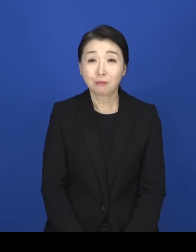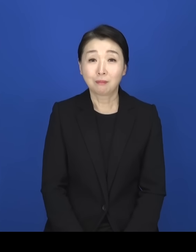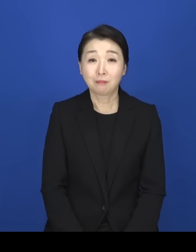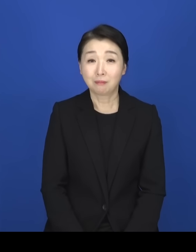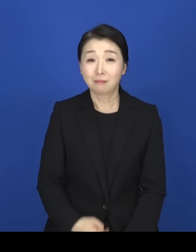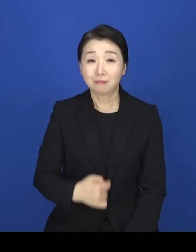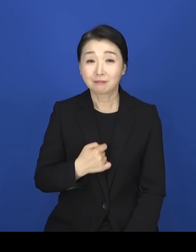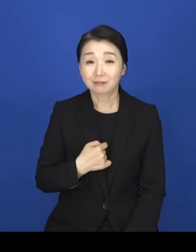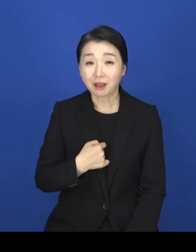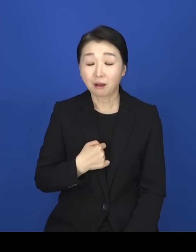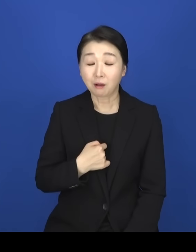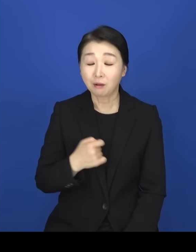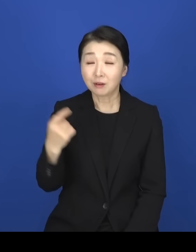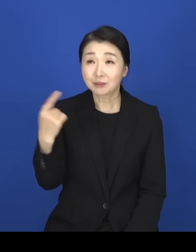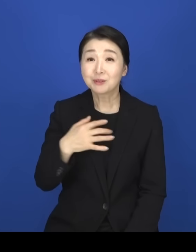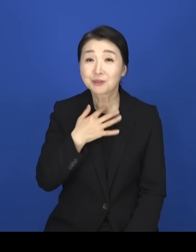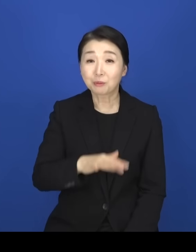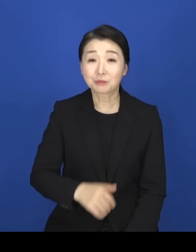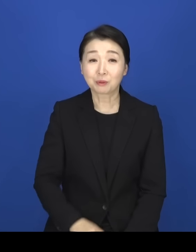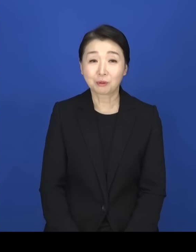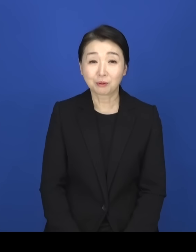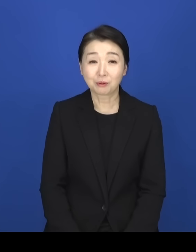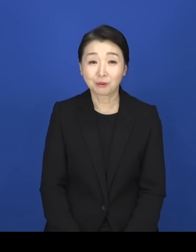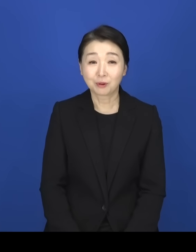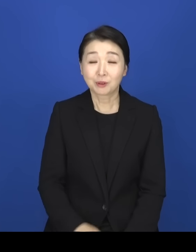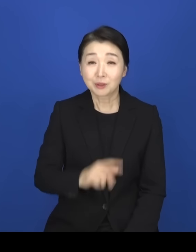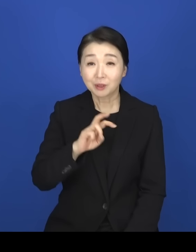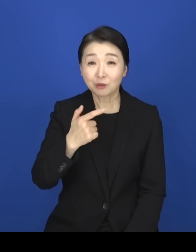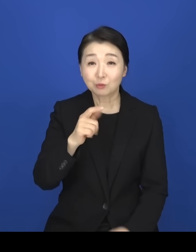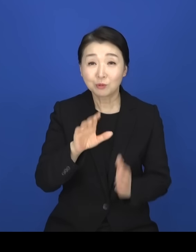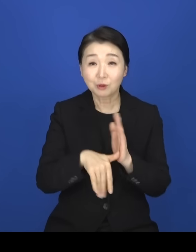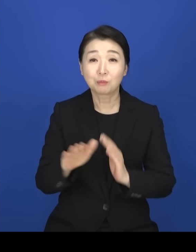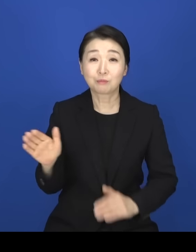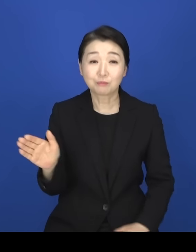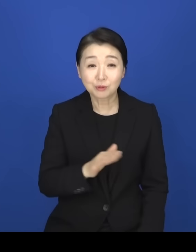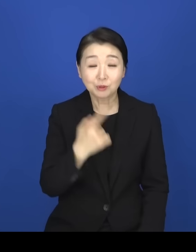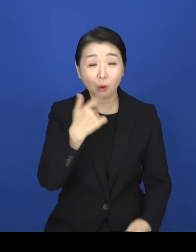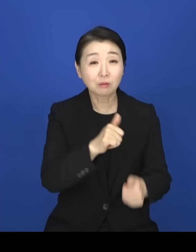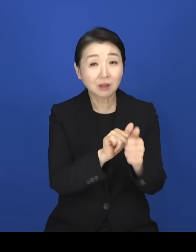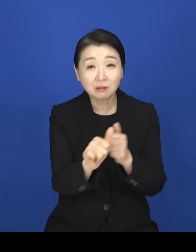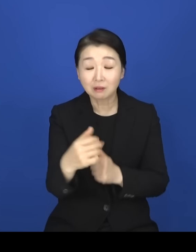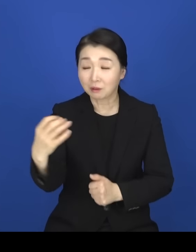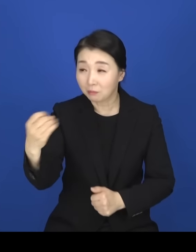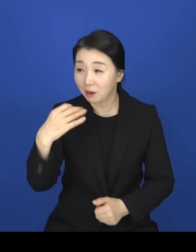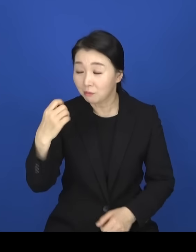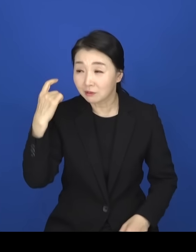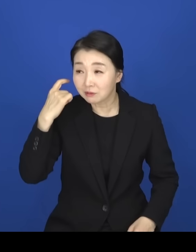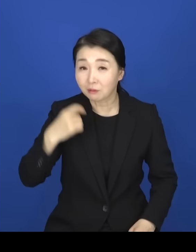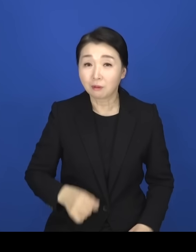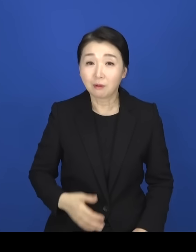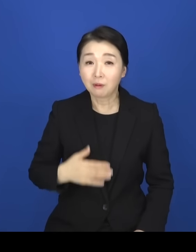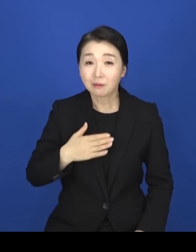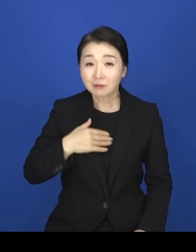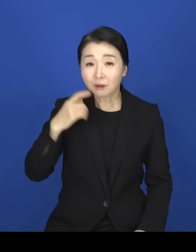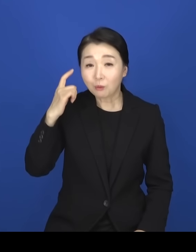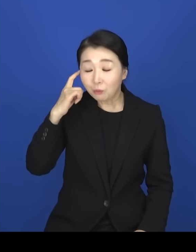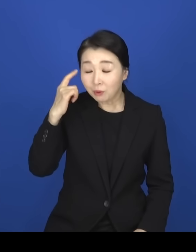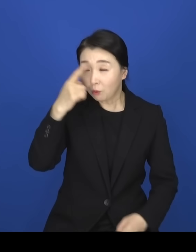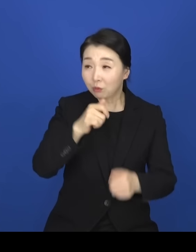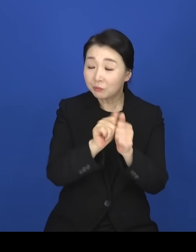그렇지. 난 그런 얘기 못 들어봤네. 정확하게 26살 때부터 잘생겼다는 얘기를 듣기 시작한 거예요. 그래서 내가 왜 그런